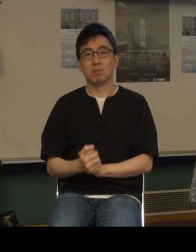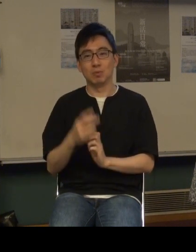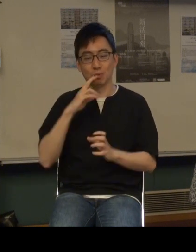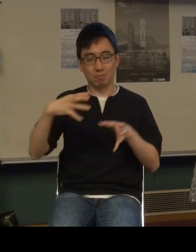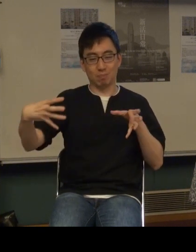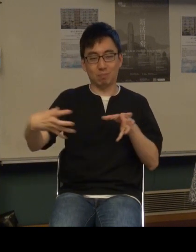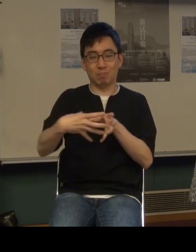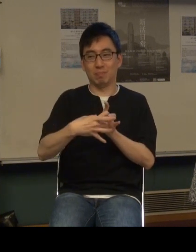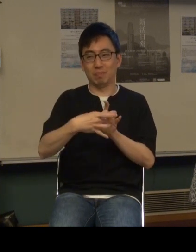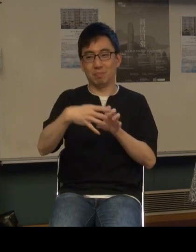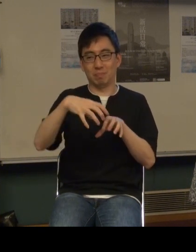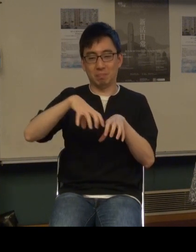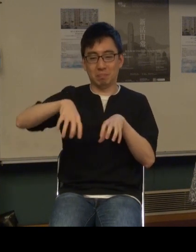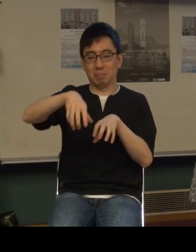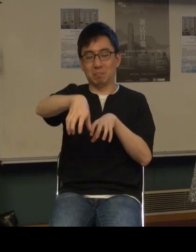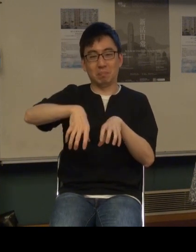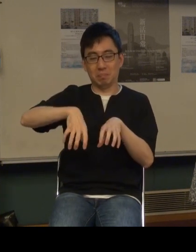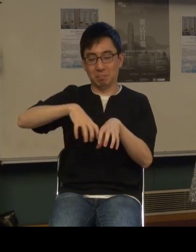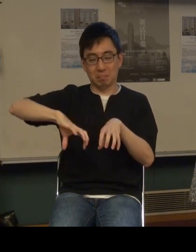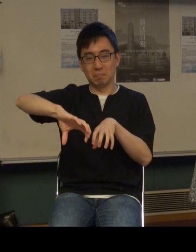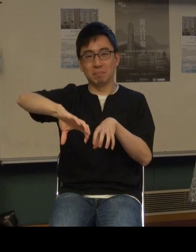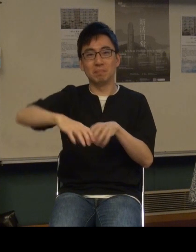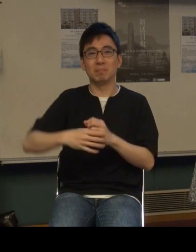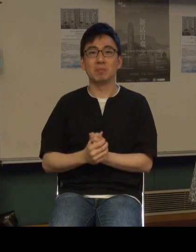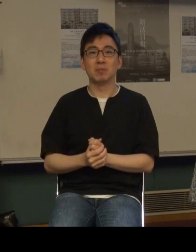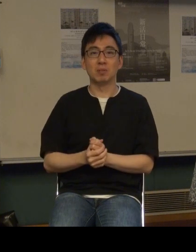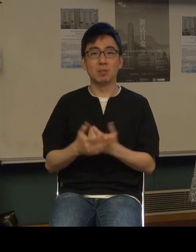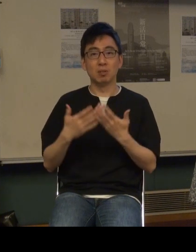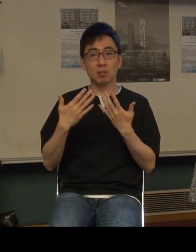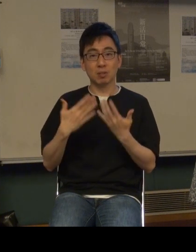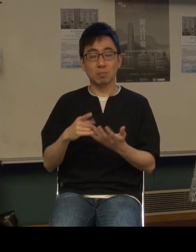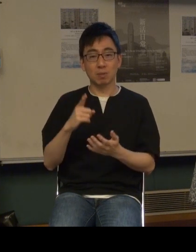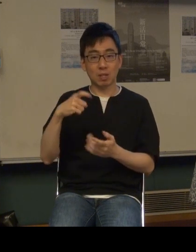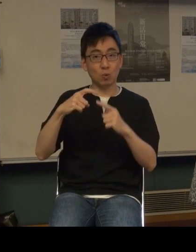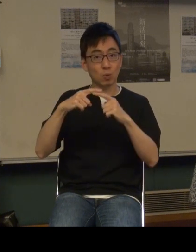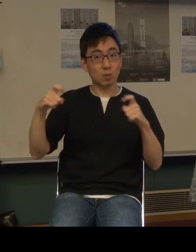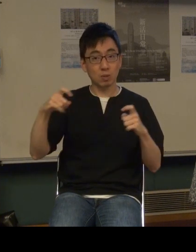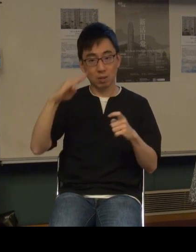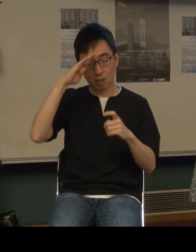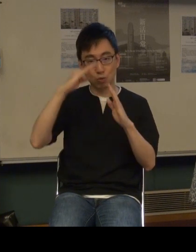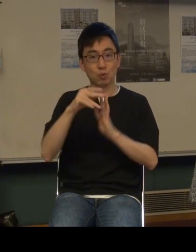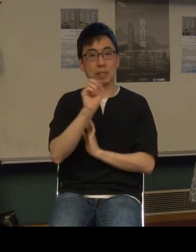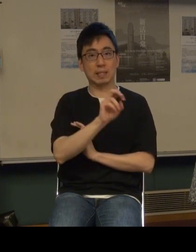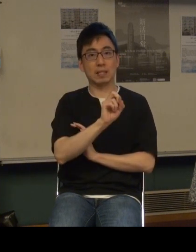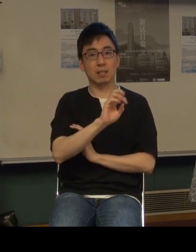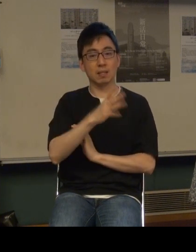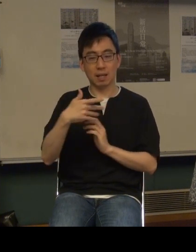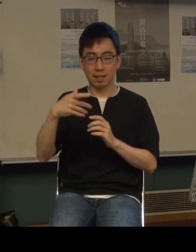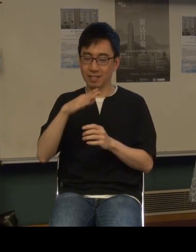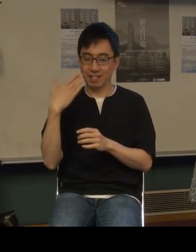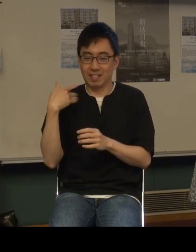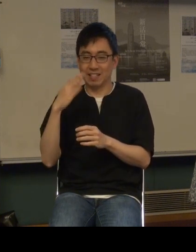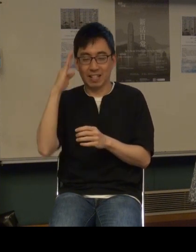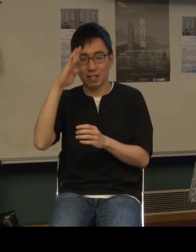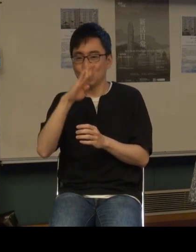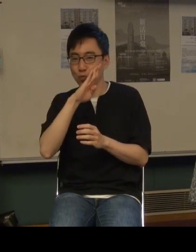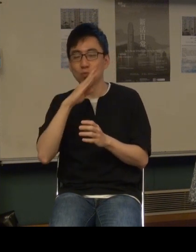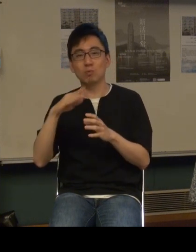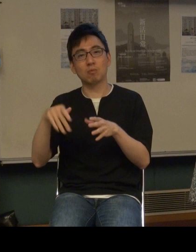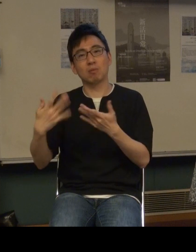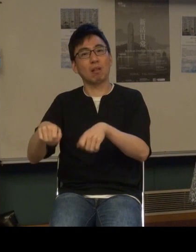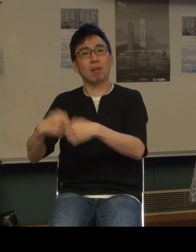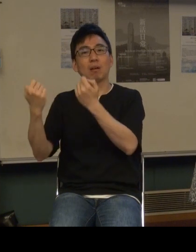嘅一個羣組。咁今日嗰九龍城嘅警署都喺度嘅，不過咧嗰個警察宿舍係拆咗啦，成為咗另一個可